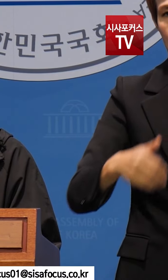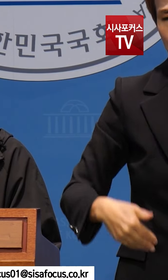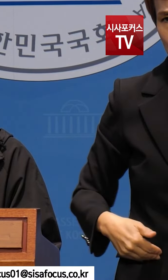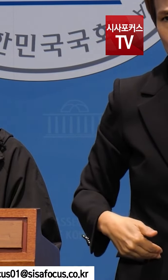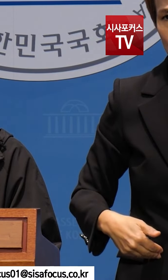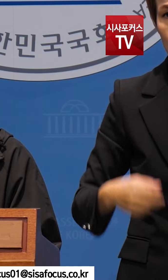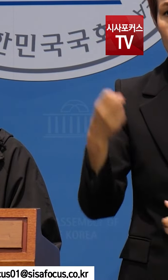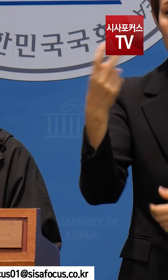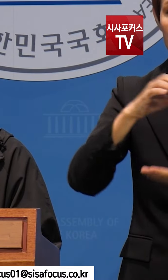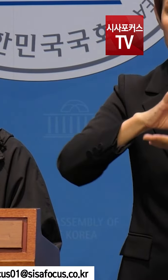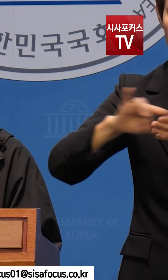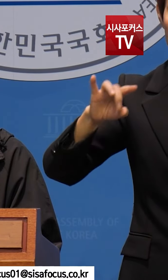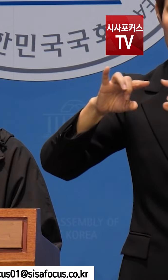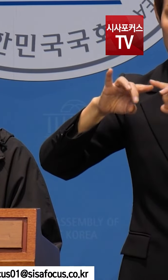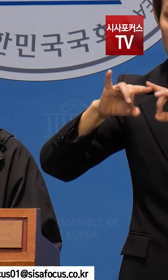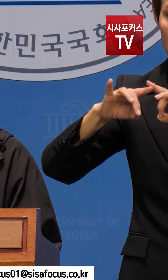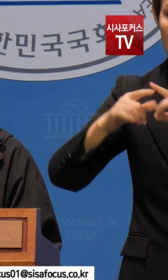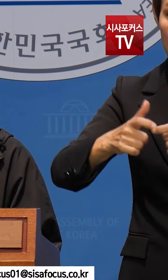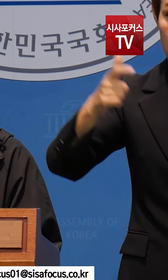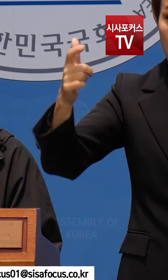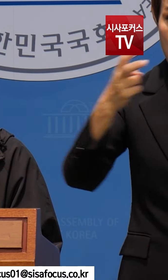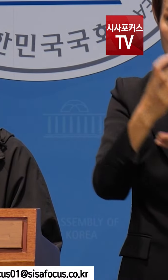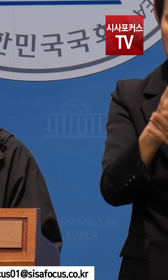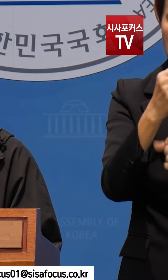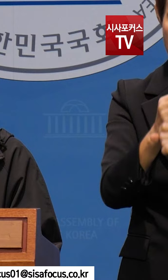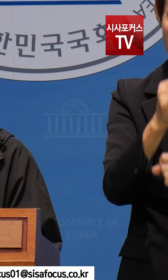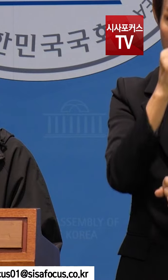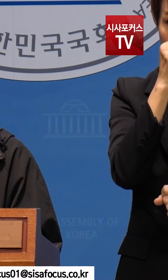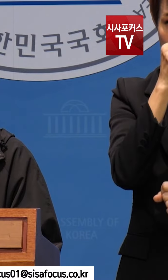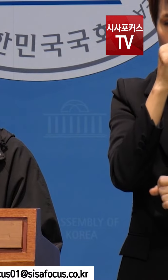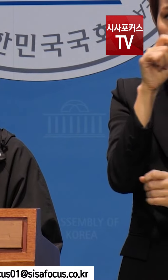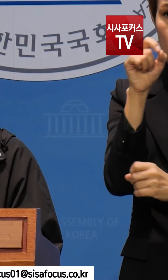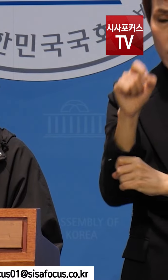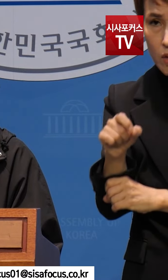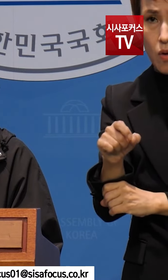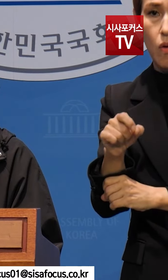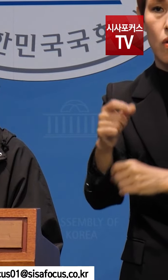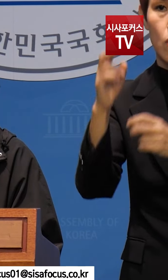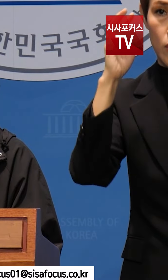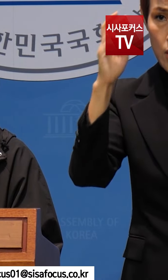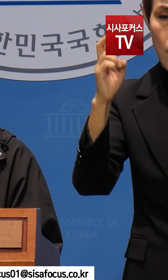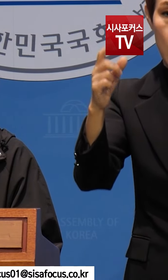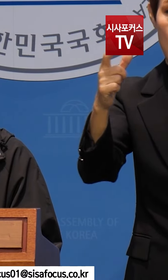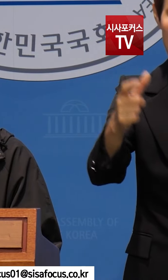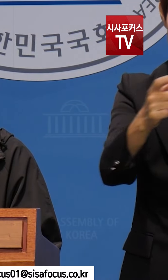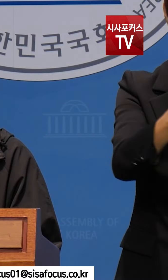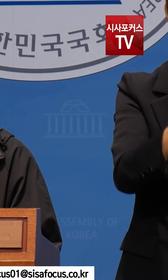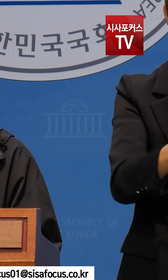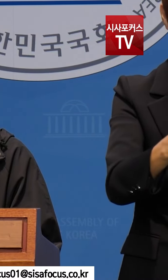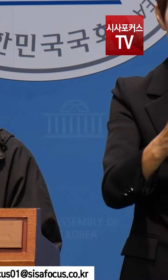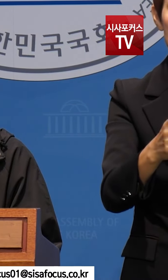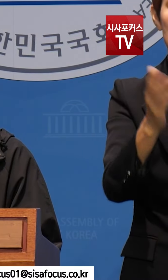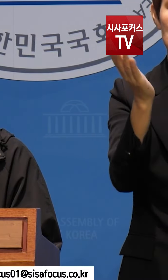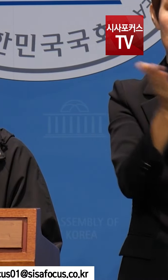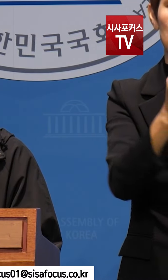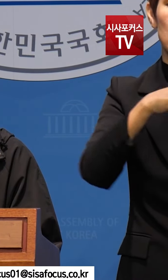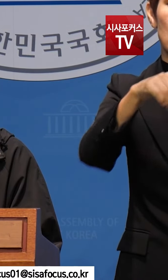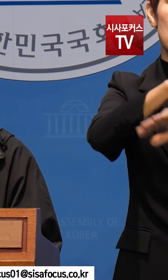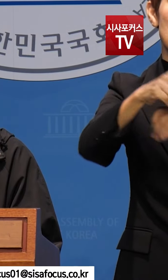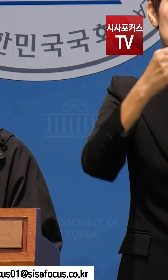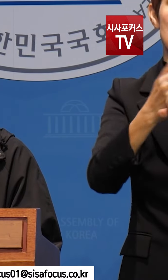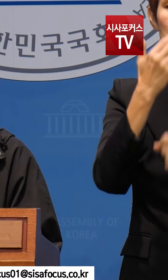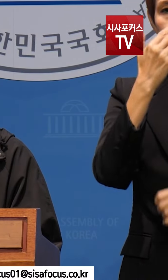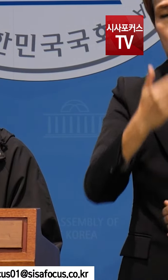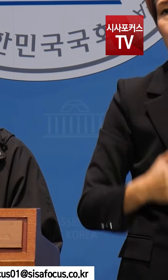재생 에너지 확대 법제화가 이루어져 모든 행정과 지자체 기업들이 그에 맞는 정책을 만들어 낼 것이고